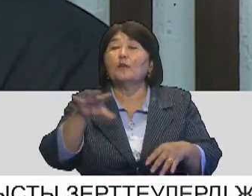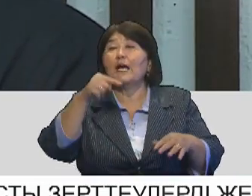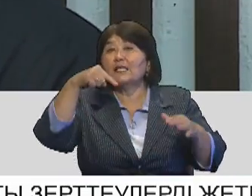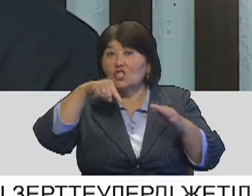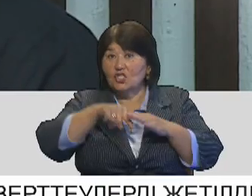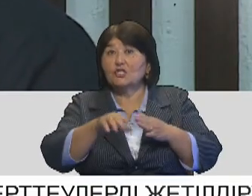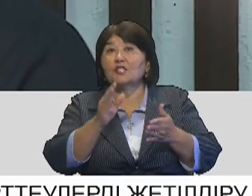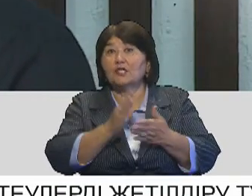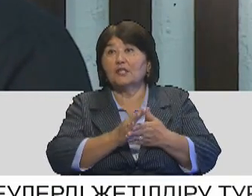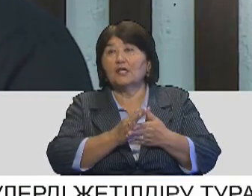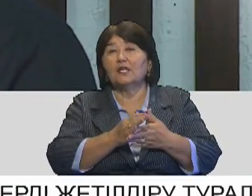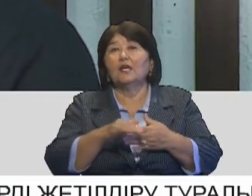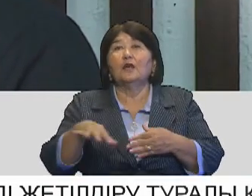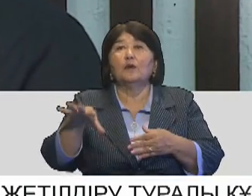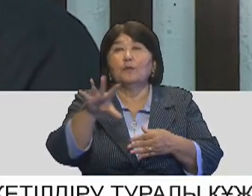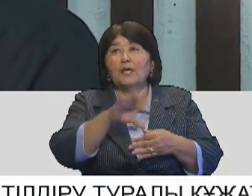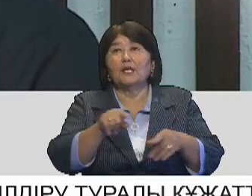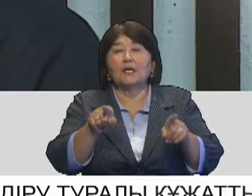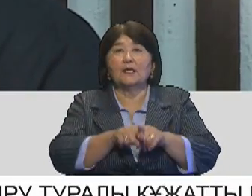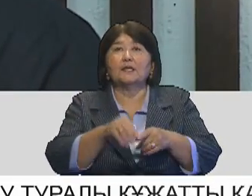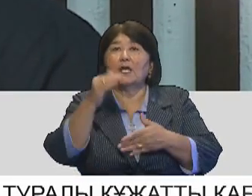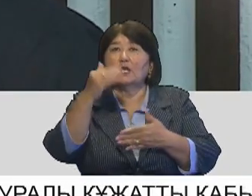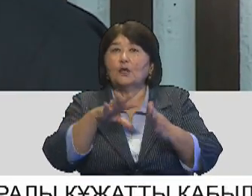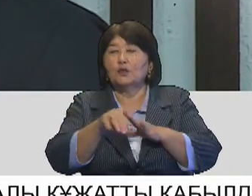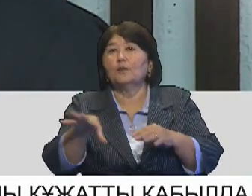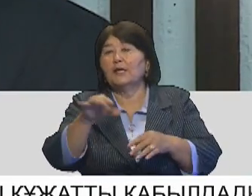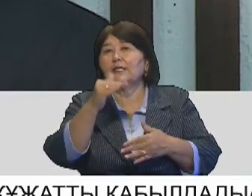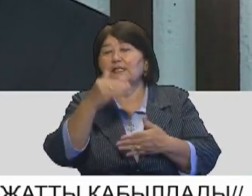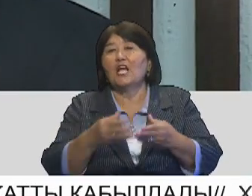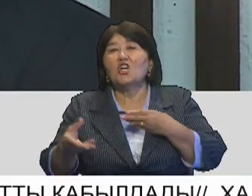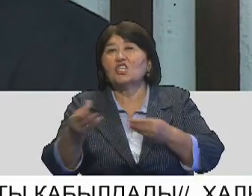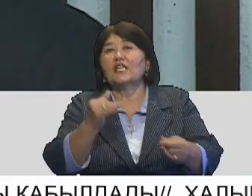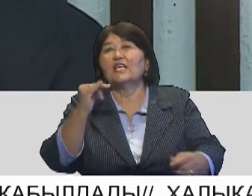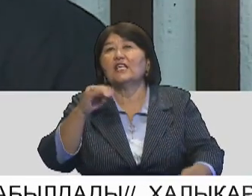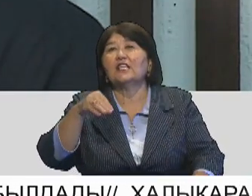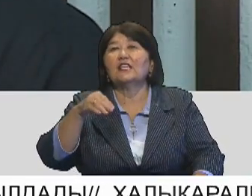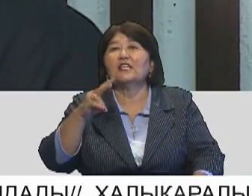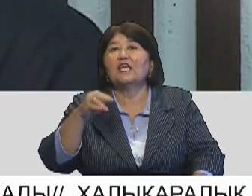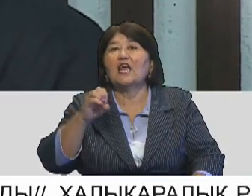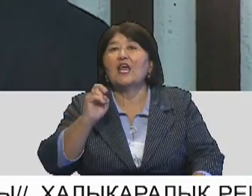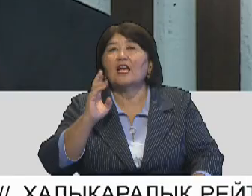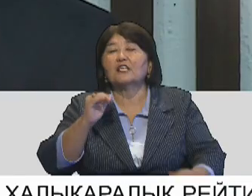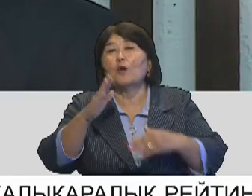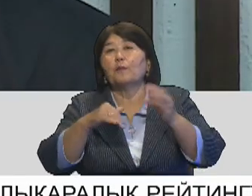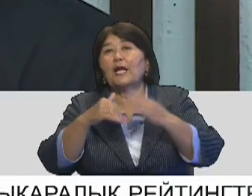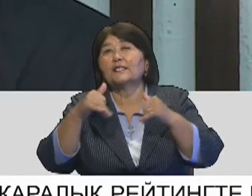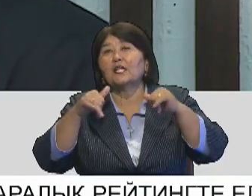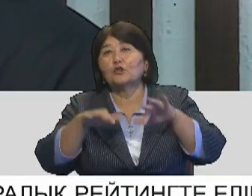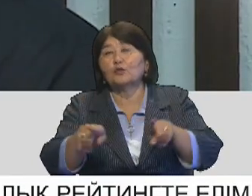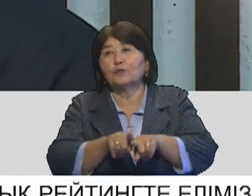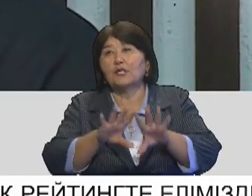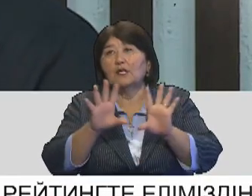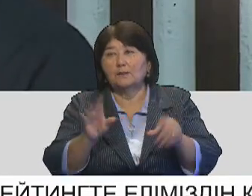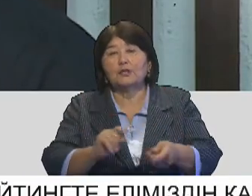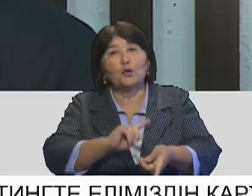ішінде силабустарын бәрін біз өзгеріске енгіздік. Оның барлығының ішінде жасанды интеллектпен осы практикалық жұмыстар барлығы сонымен жасалатын деп барлық